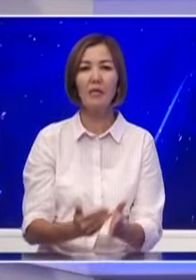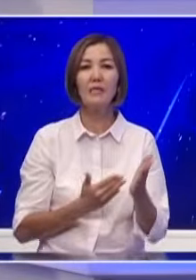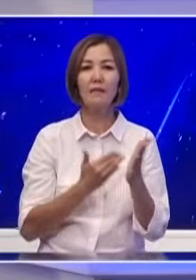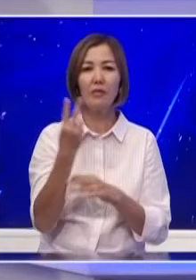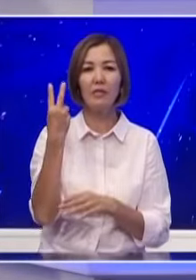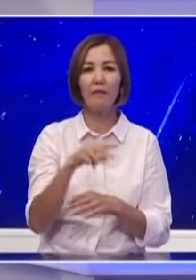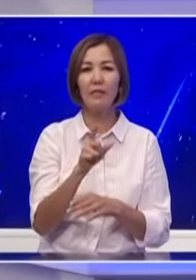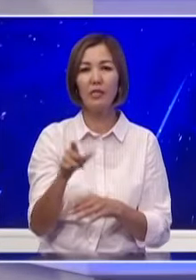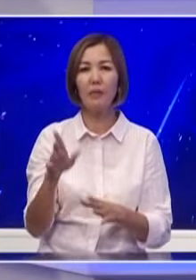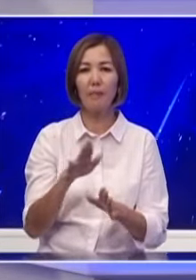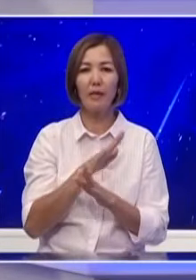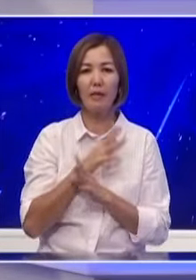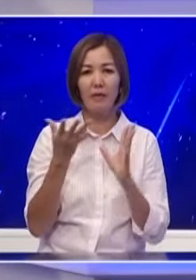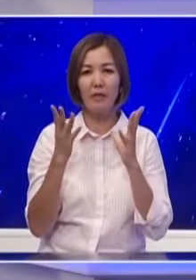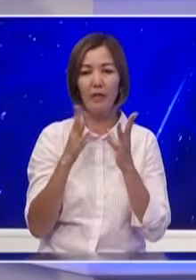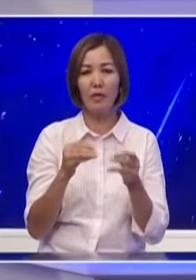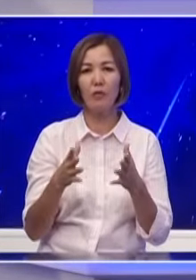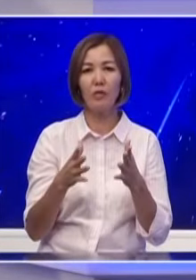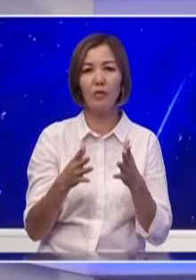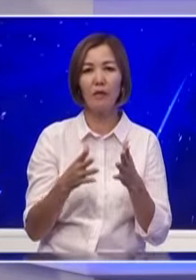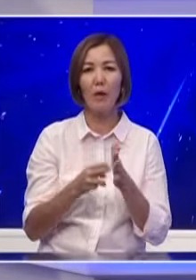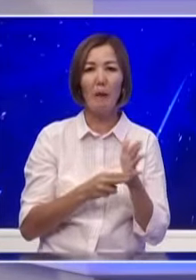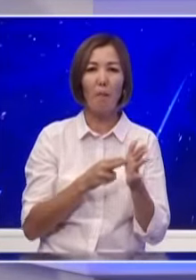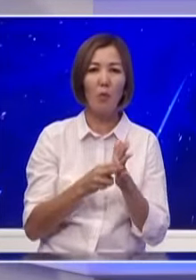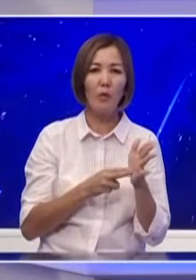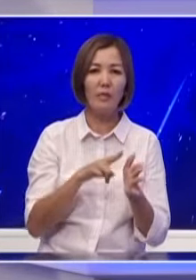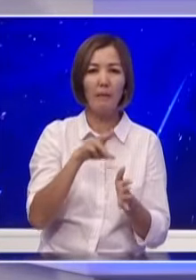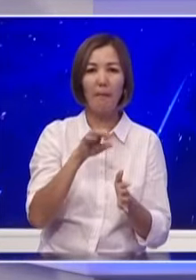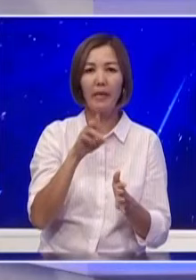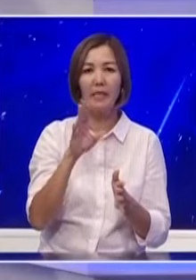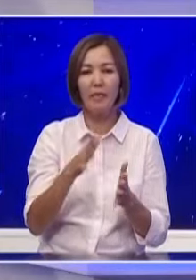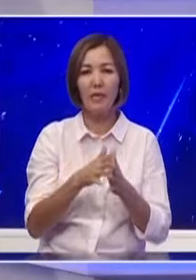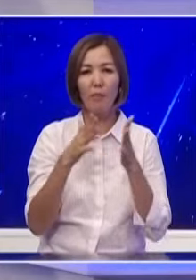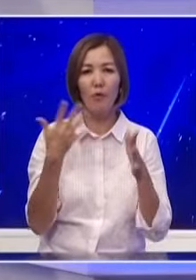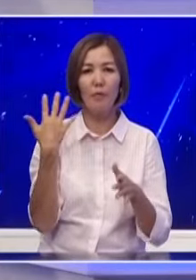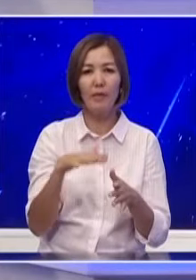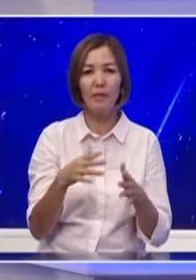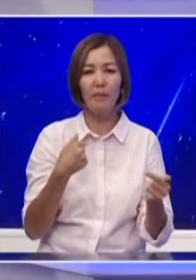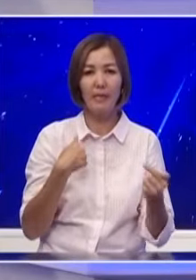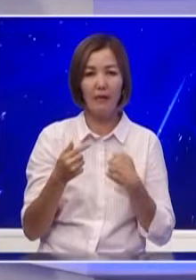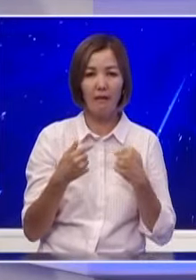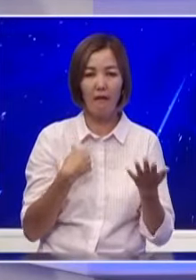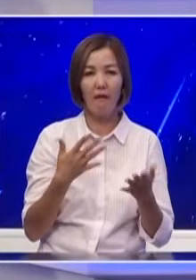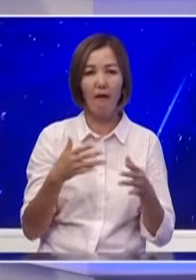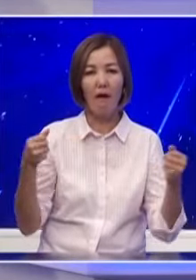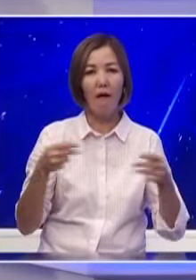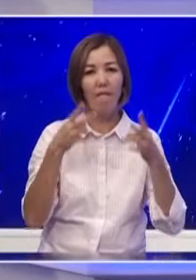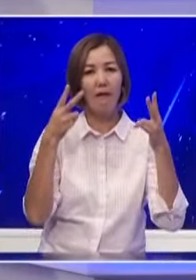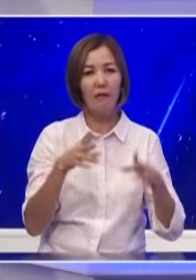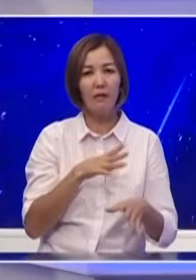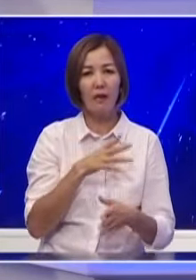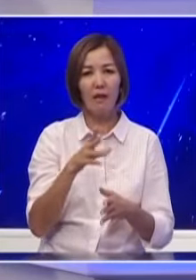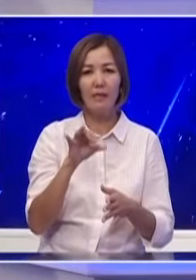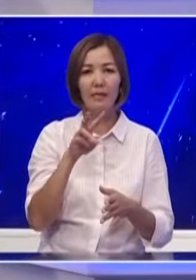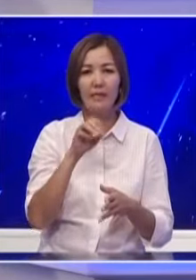Свыше 20 человек погибло в результате крушения пассажирского поезда в Пакистане. Более 50 пострадали. Авария произошла в